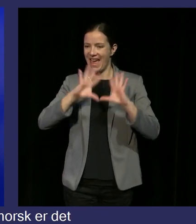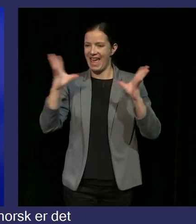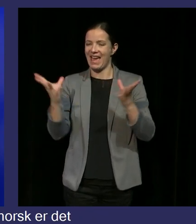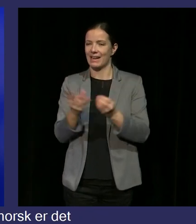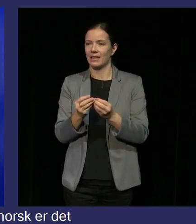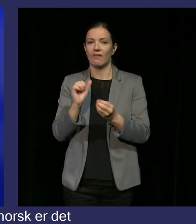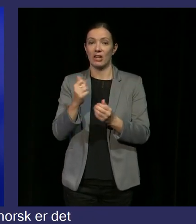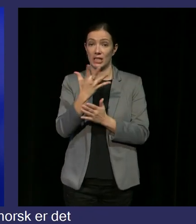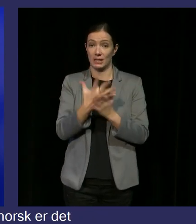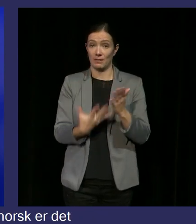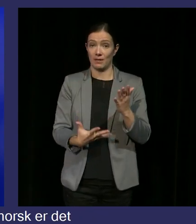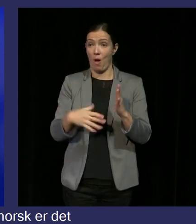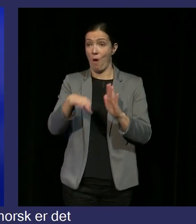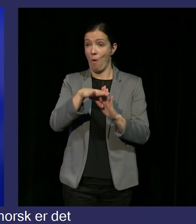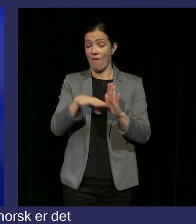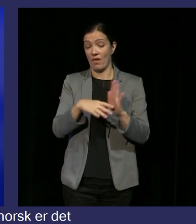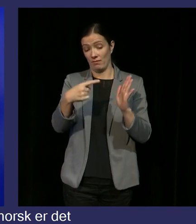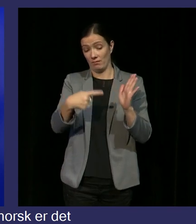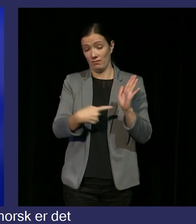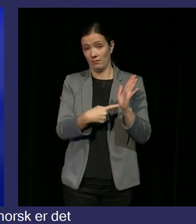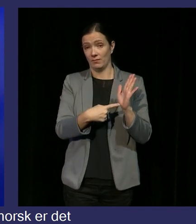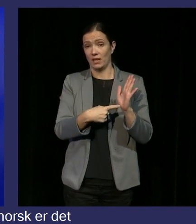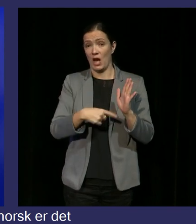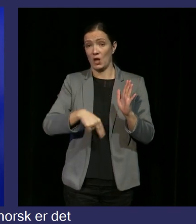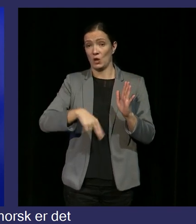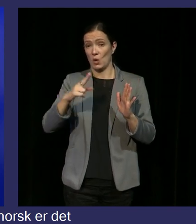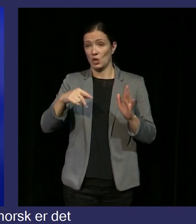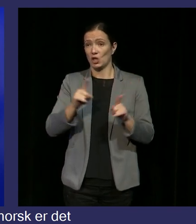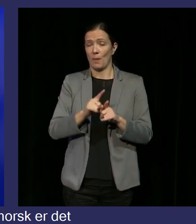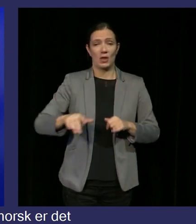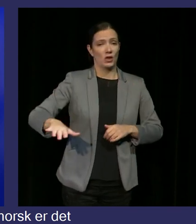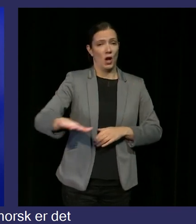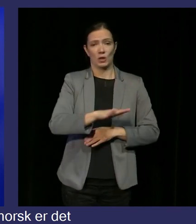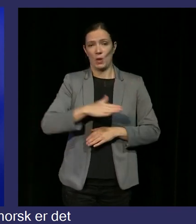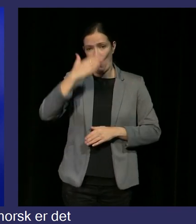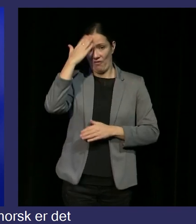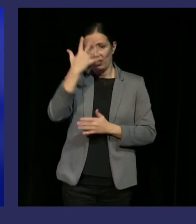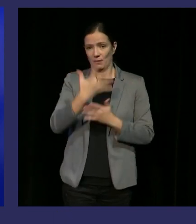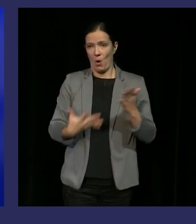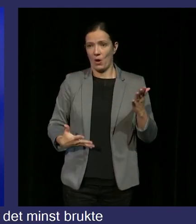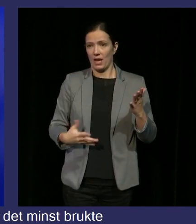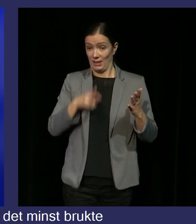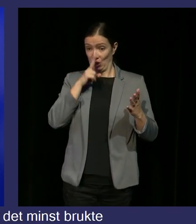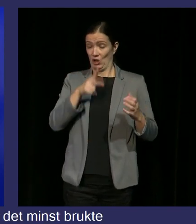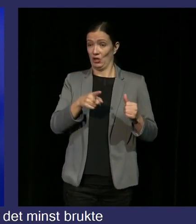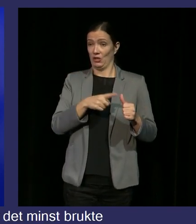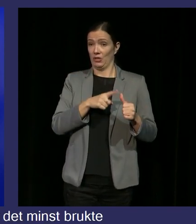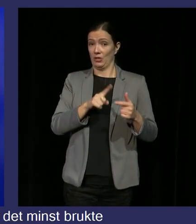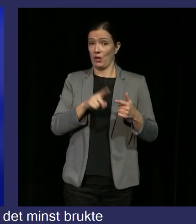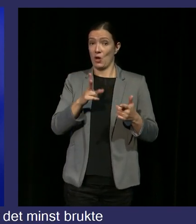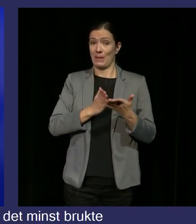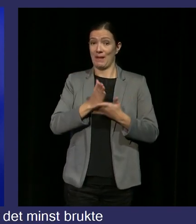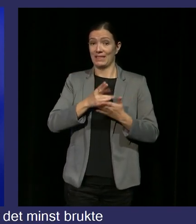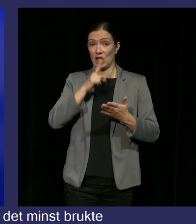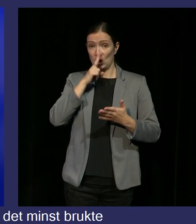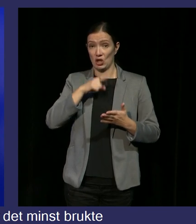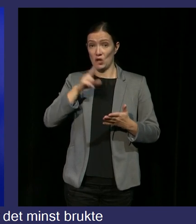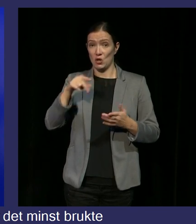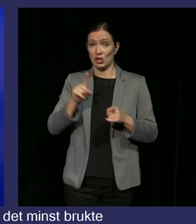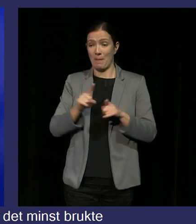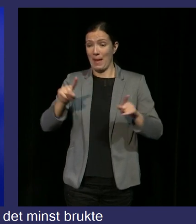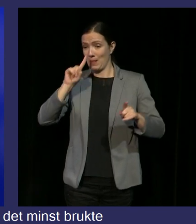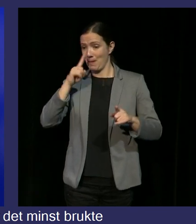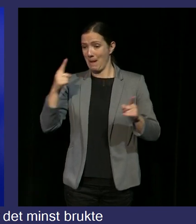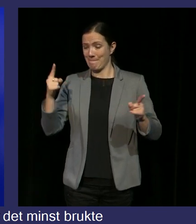Fordi lover slår blant annet fast at norsk det nasjonale hovedspråket i Norge, det nytt. Det også presisert at nynorsk, som det